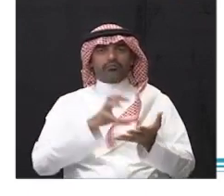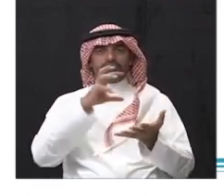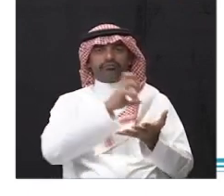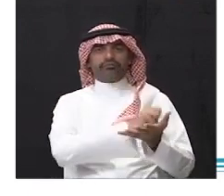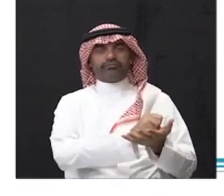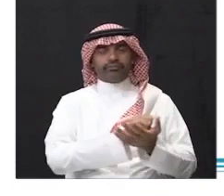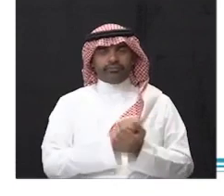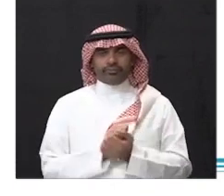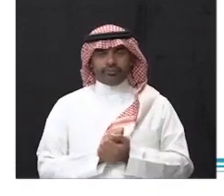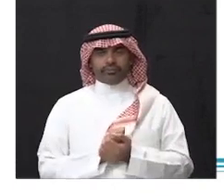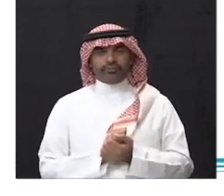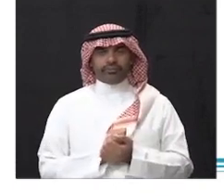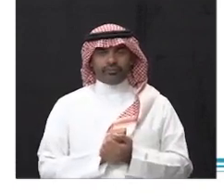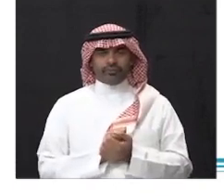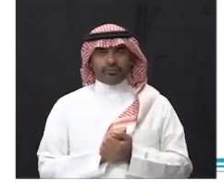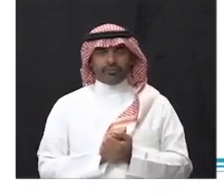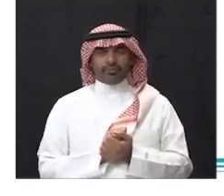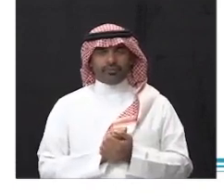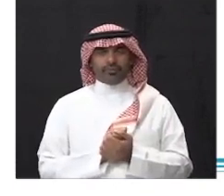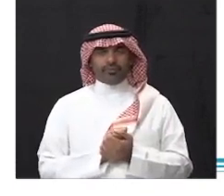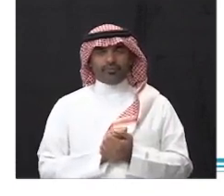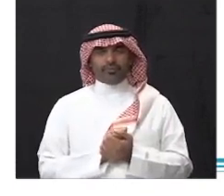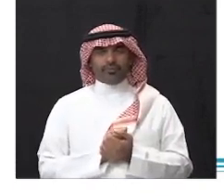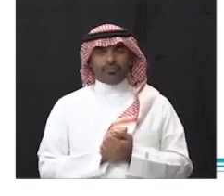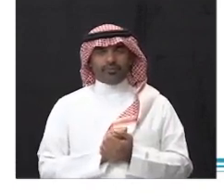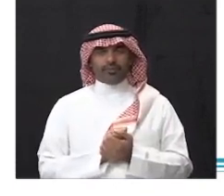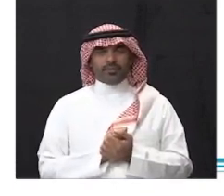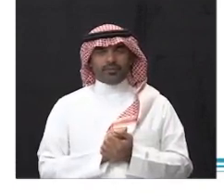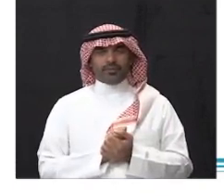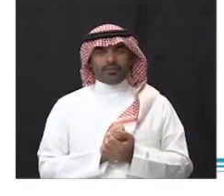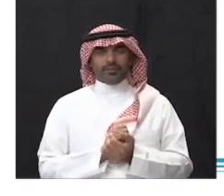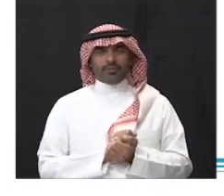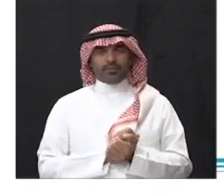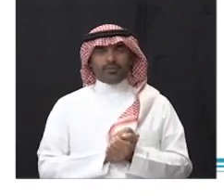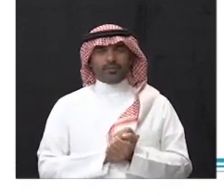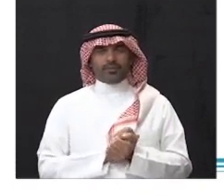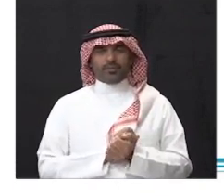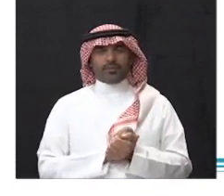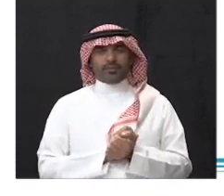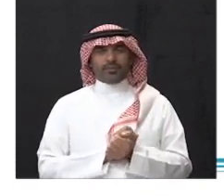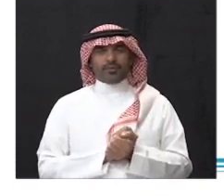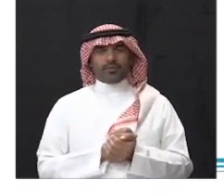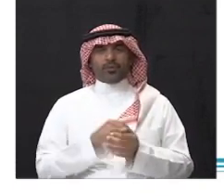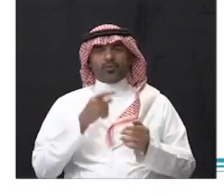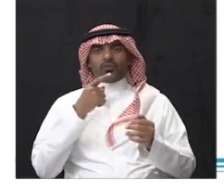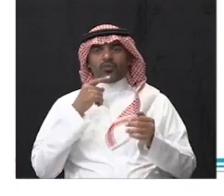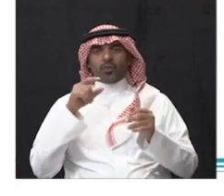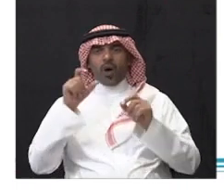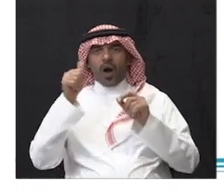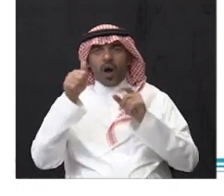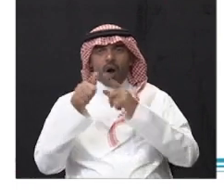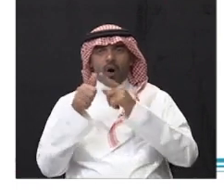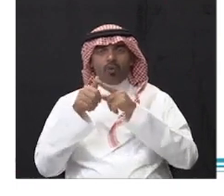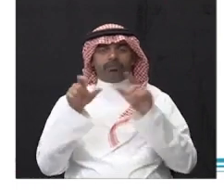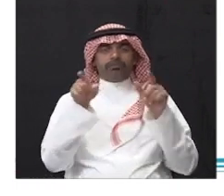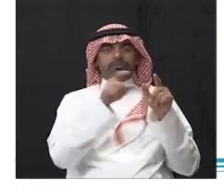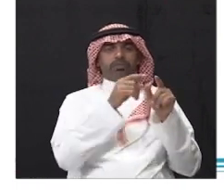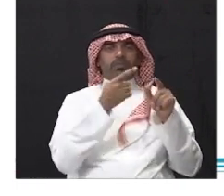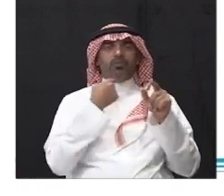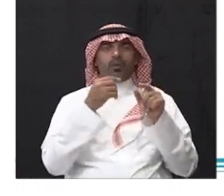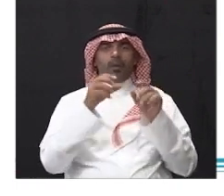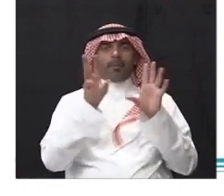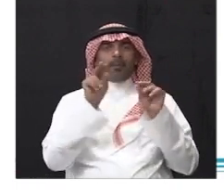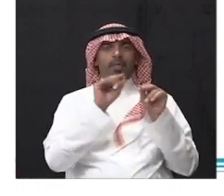وتلاحظون كل نوع من أنواع الاستعمار كم عدد الأمثلة المطلوب. الاستعمار الاستيطاني 4 أمثلة، الاستعمار العسكري 3